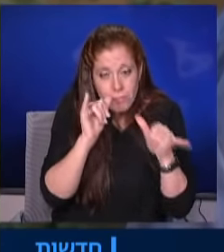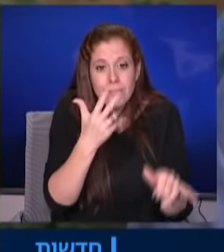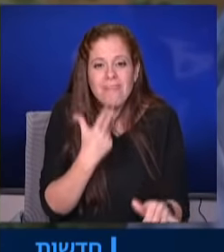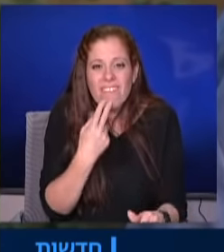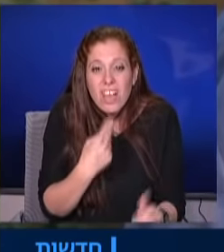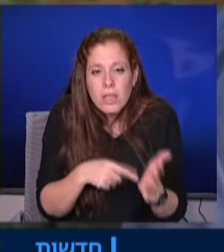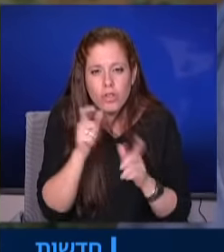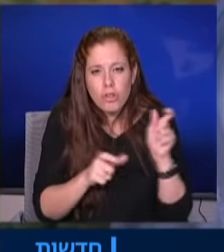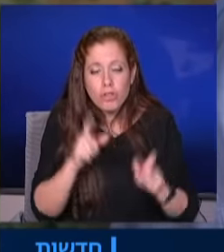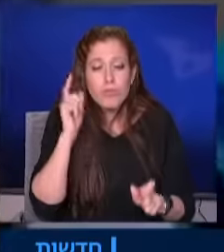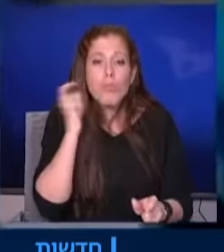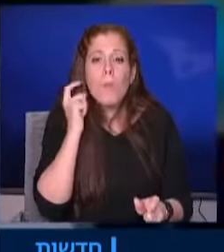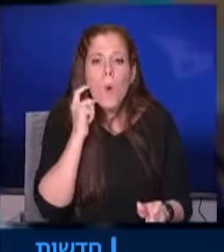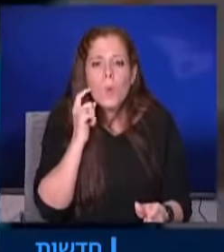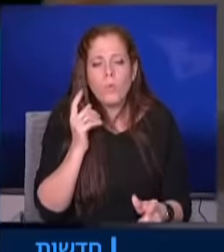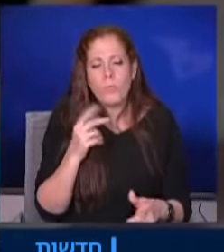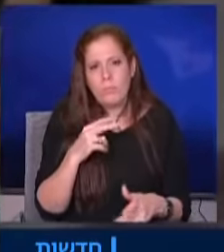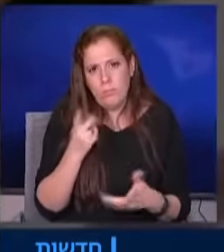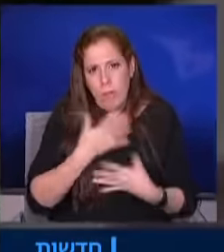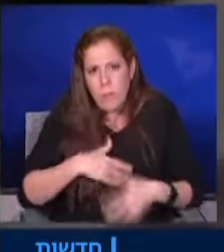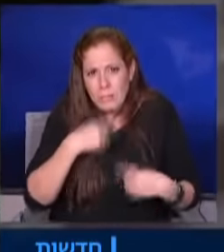ישמעו את הקולות שלהם.